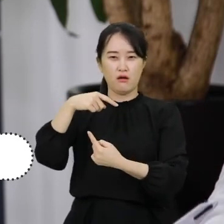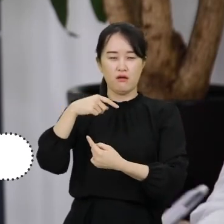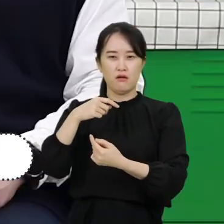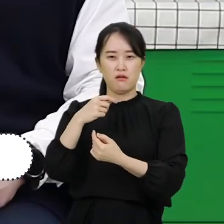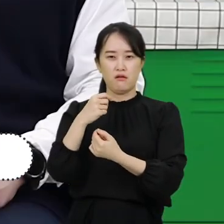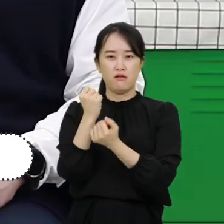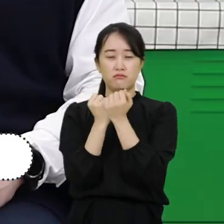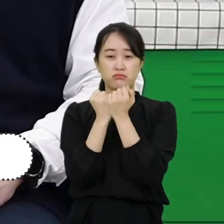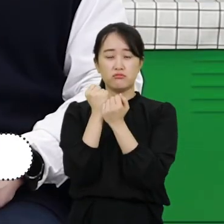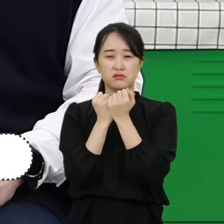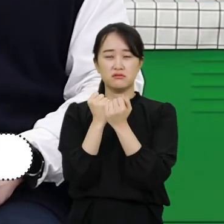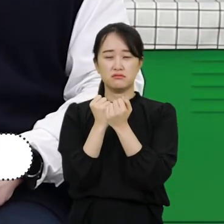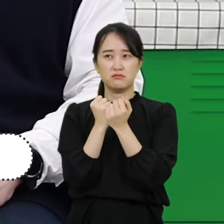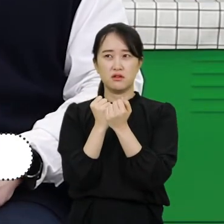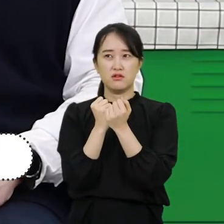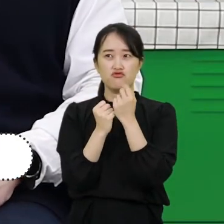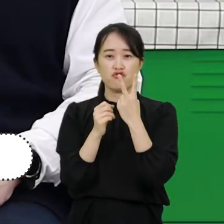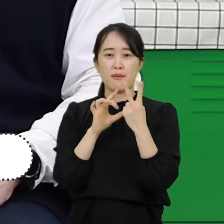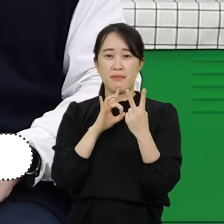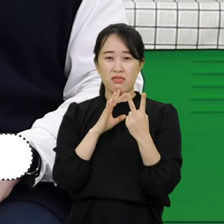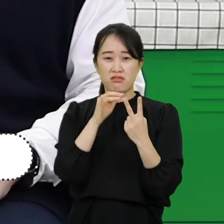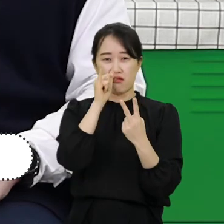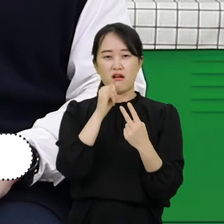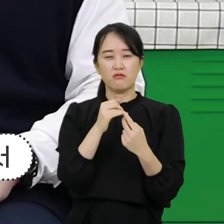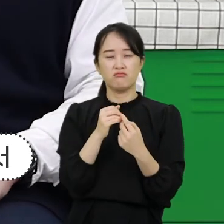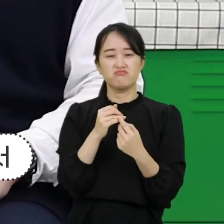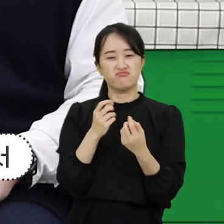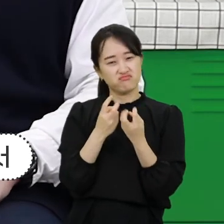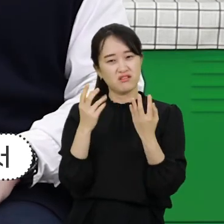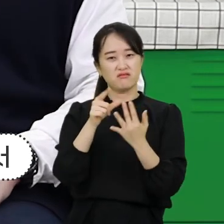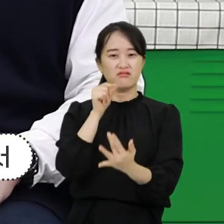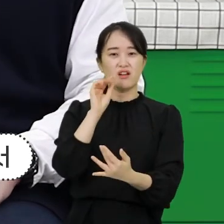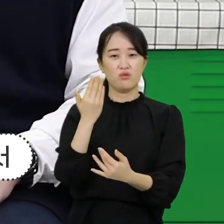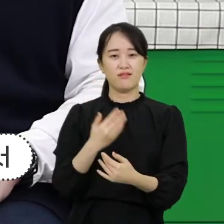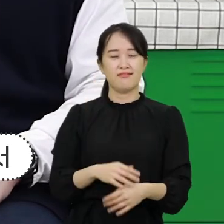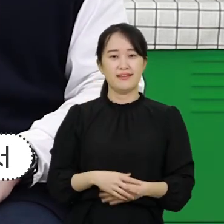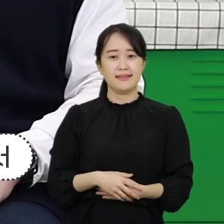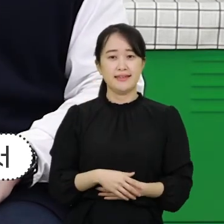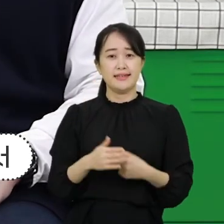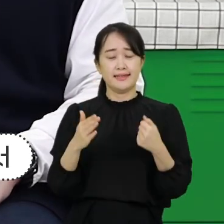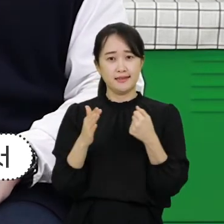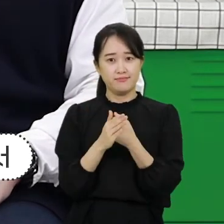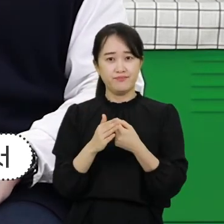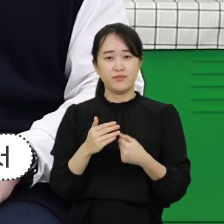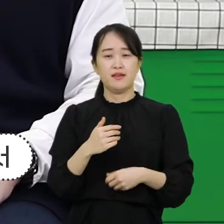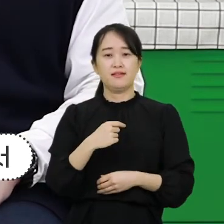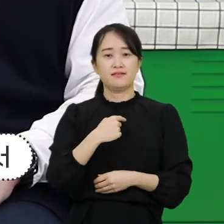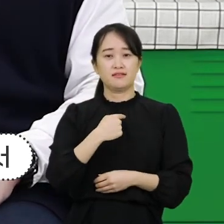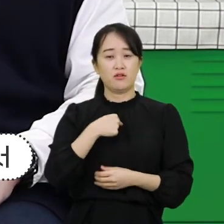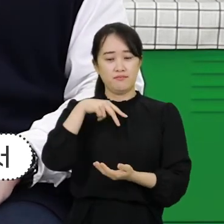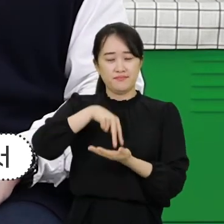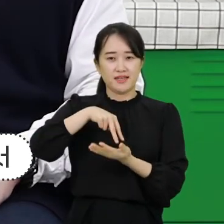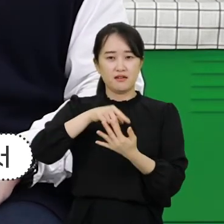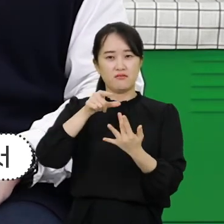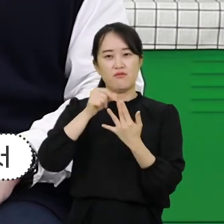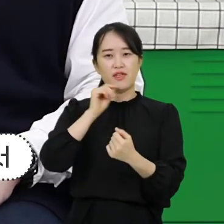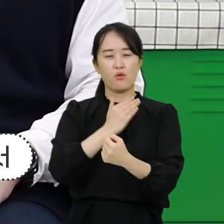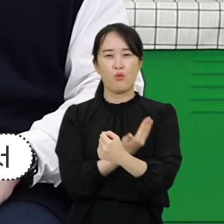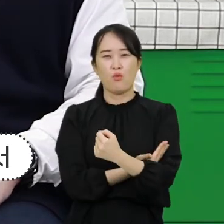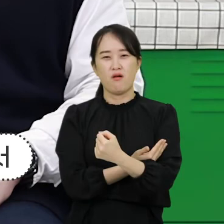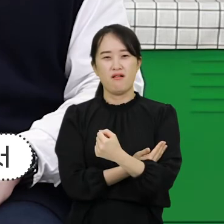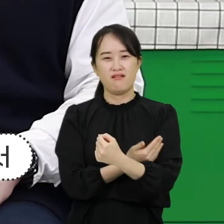2개만 해야지 라고 하면 전 그 둘 중에 하나만 선택을 해야 되는 거잖아요. 그렇기 때문에 저에게 선택권이